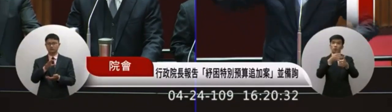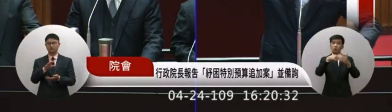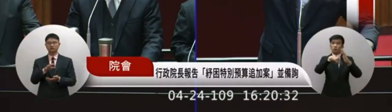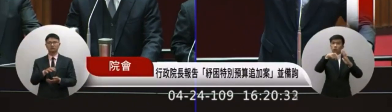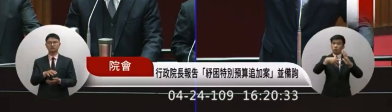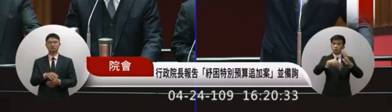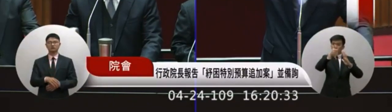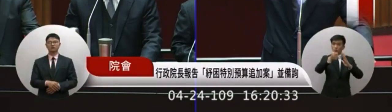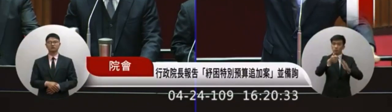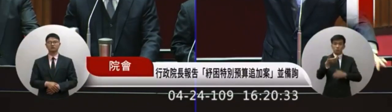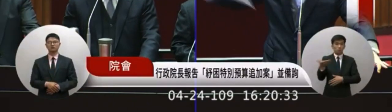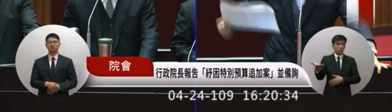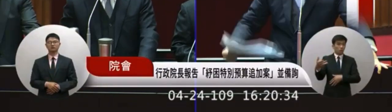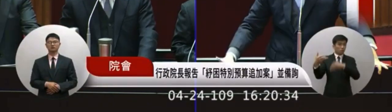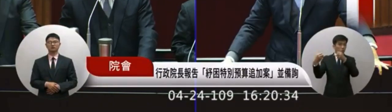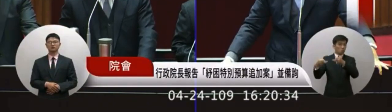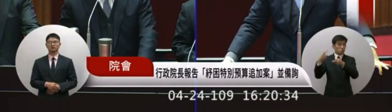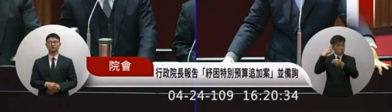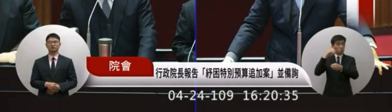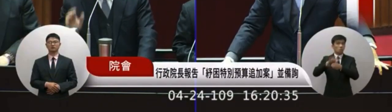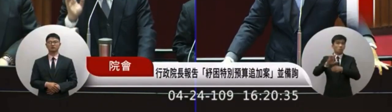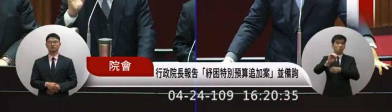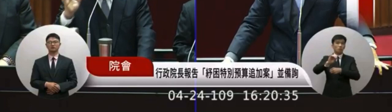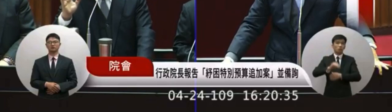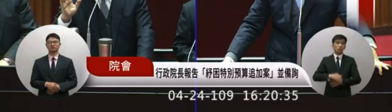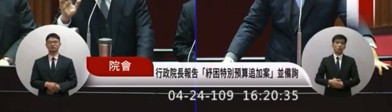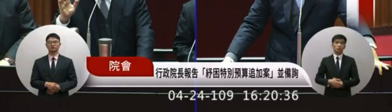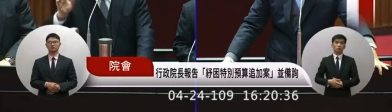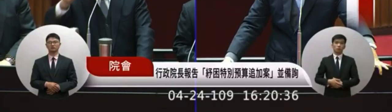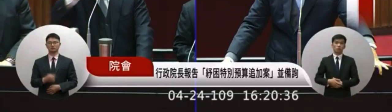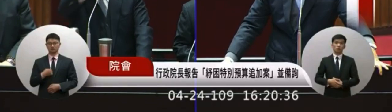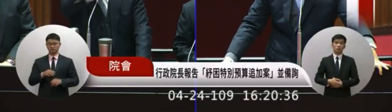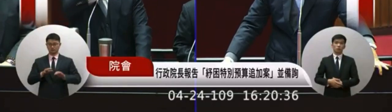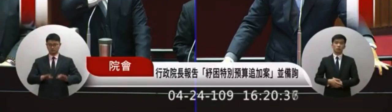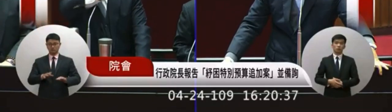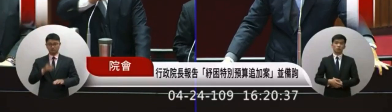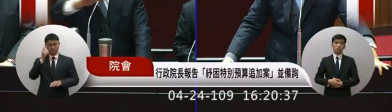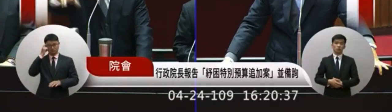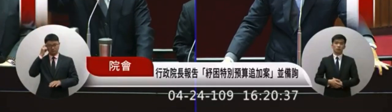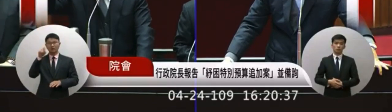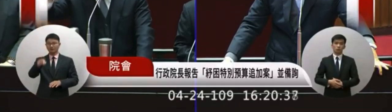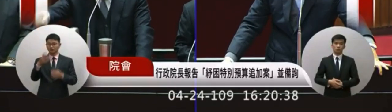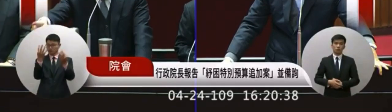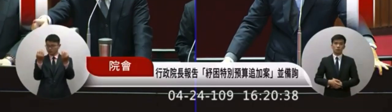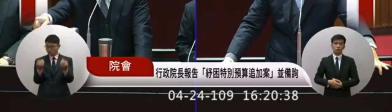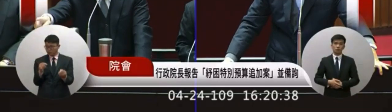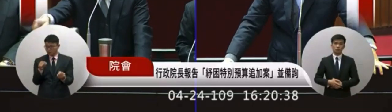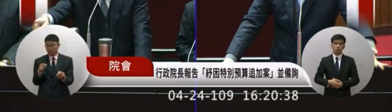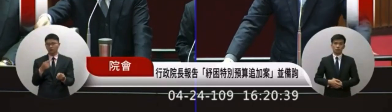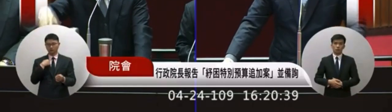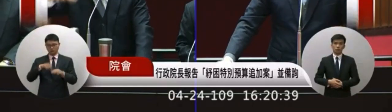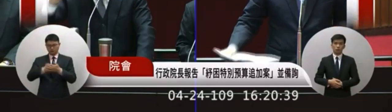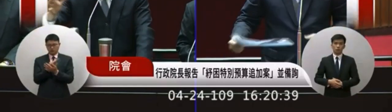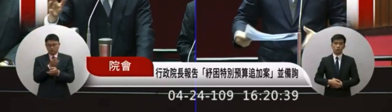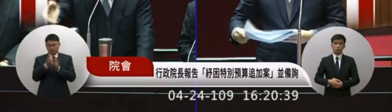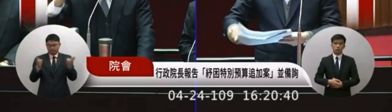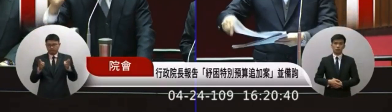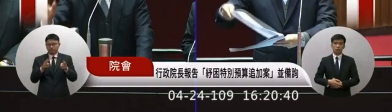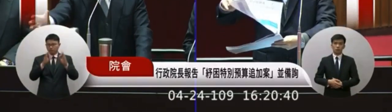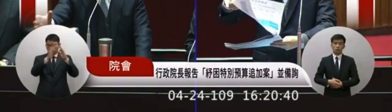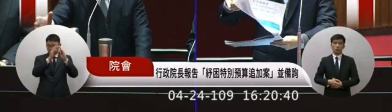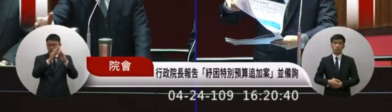长。这样的绩效，院长满不满意？ 我即马在安尼啦，这个数字呢，我得跟他要求银行讲，即